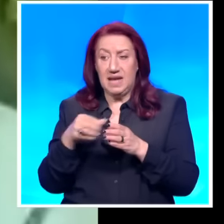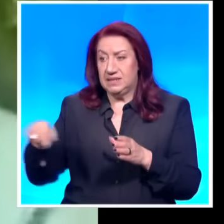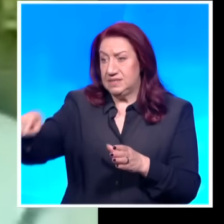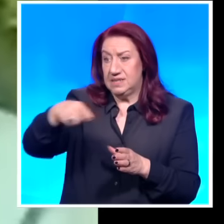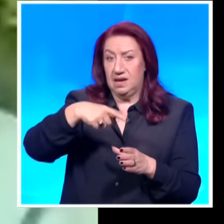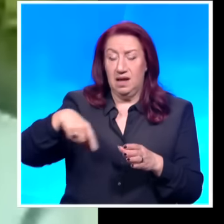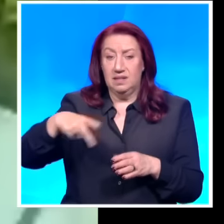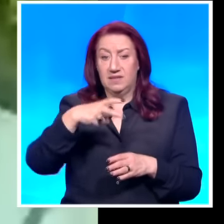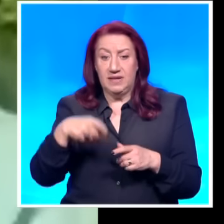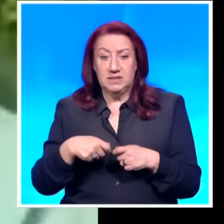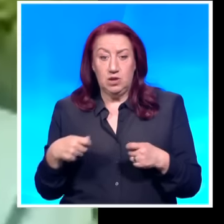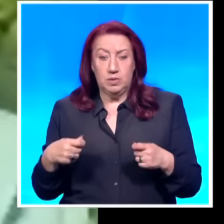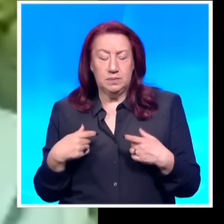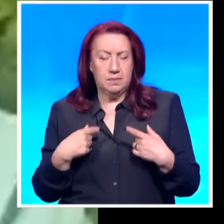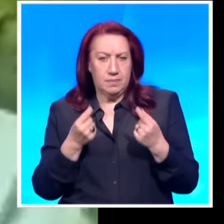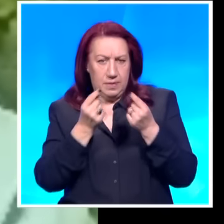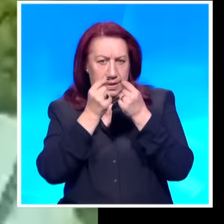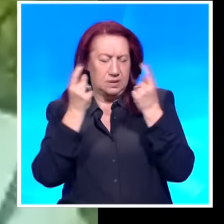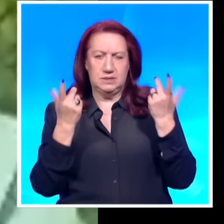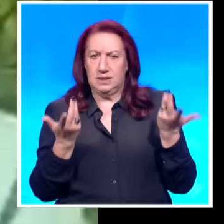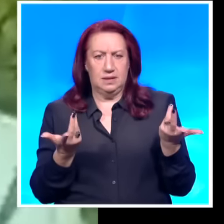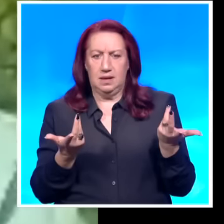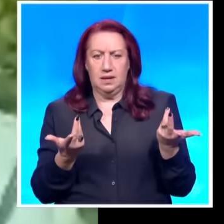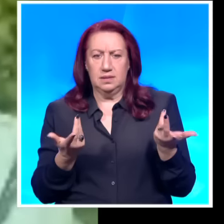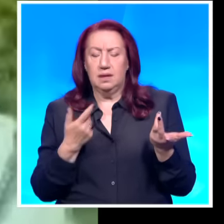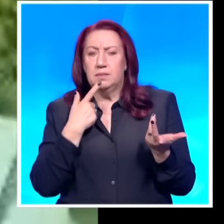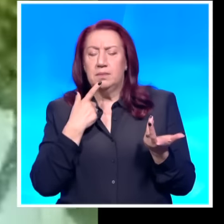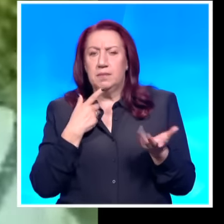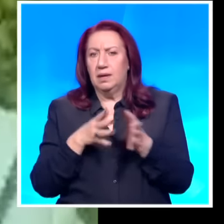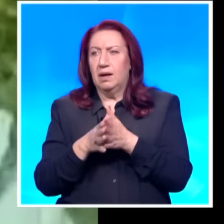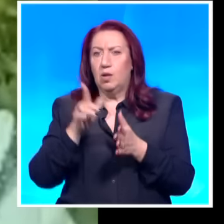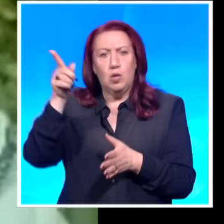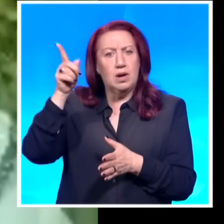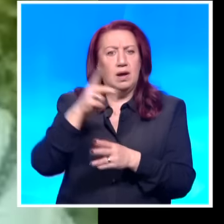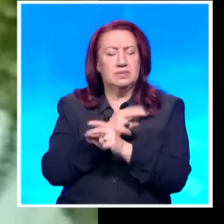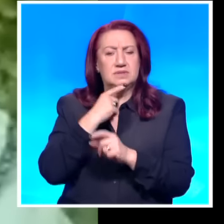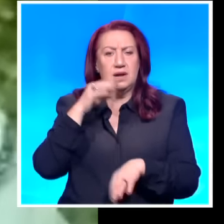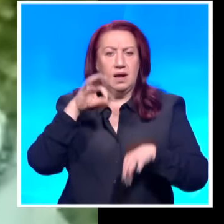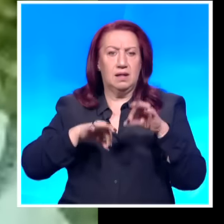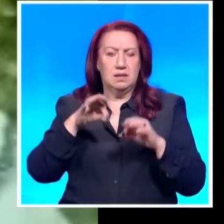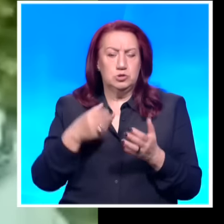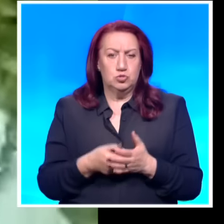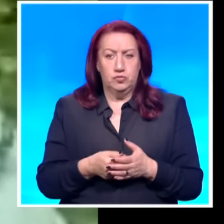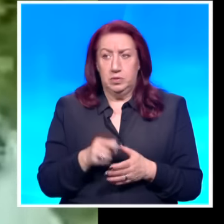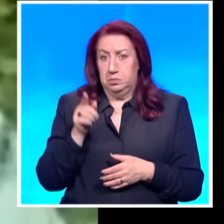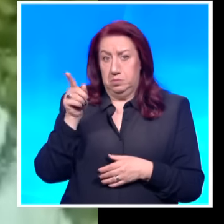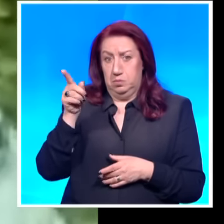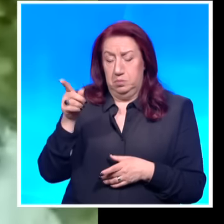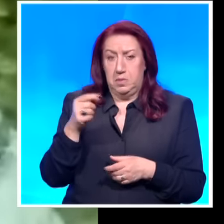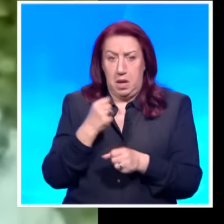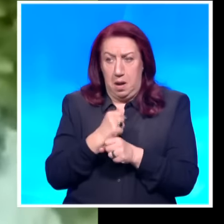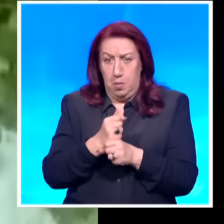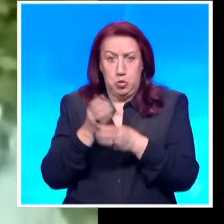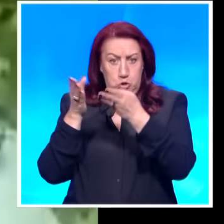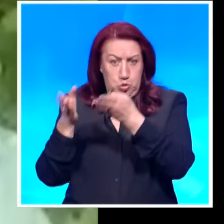сме изненадани от избора на гласоподавателите за това, че са на запад, тук работят, тук